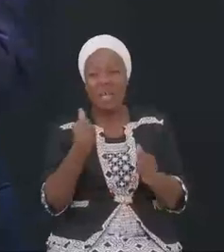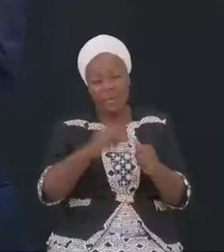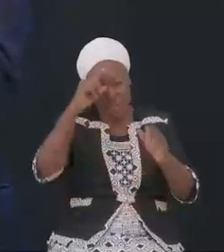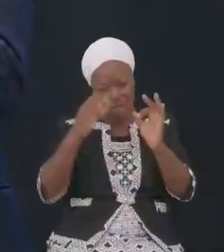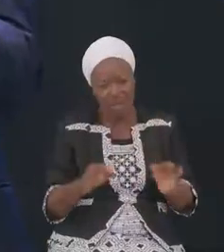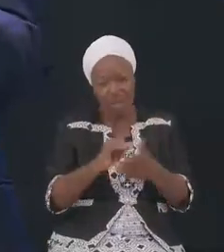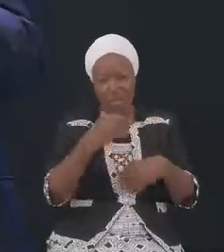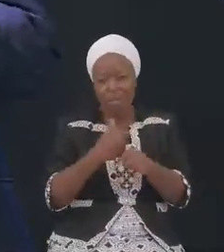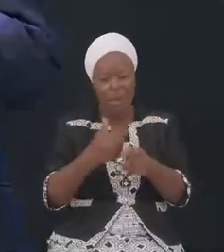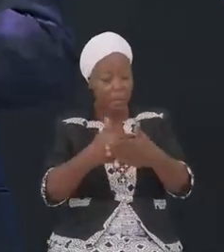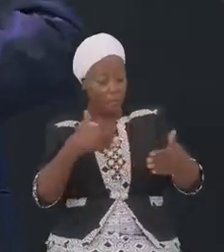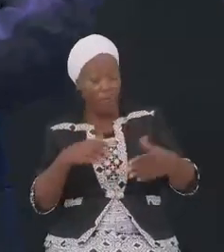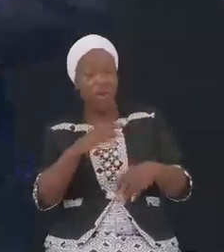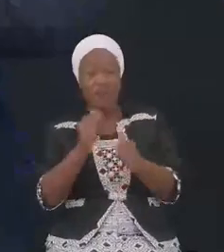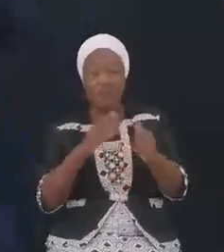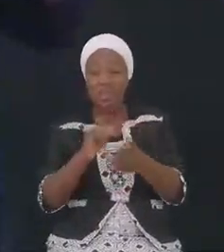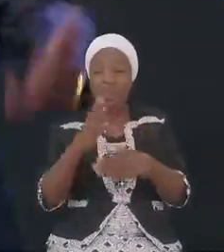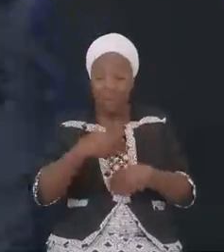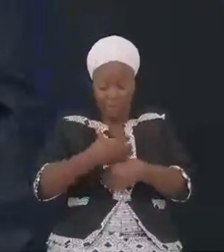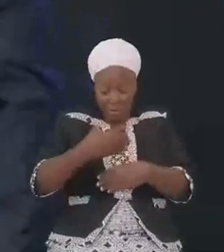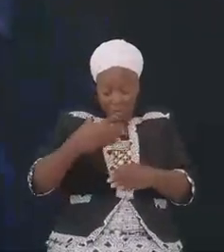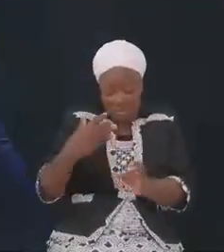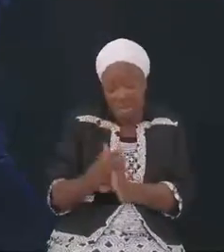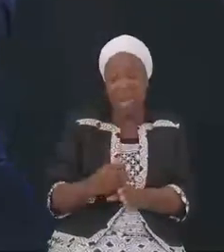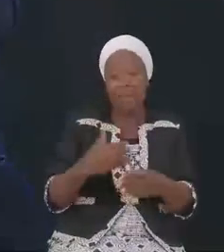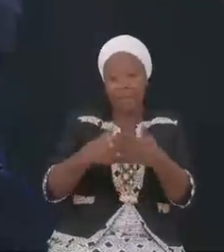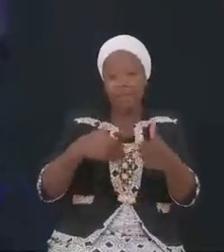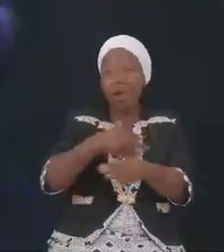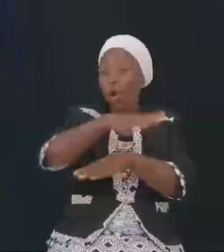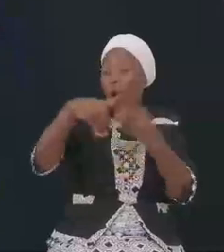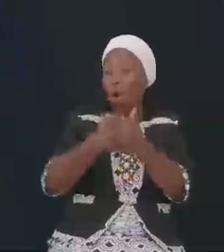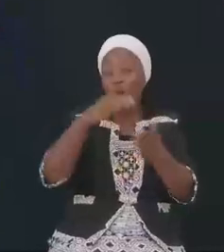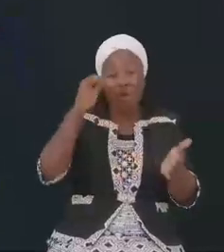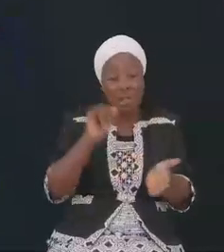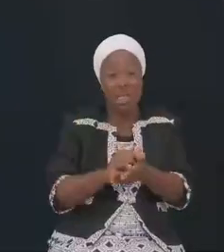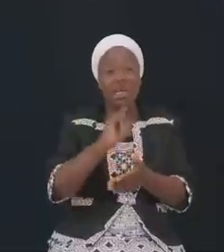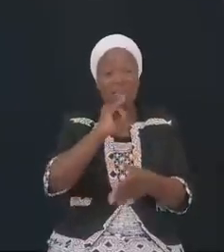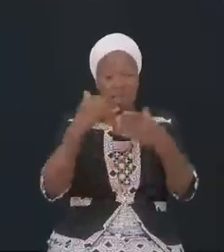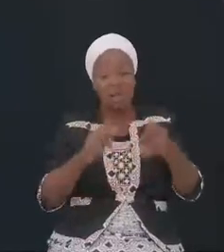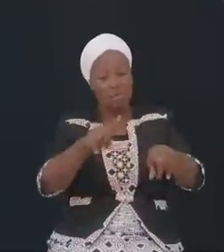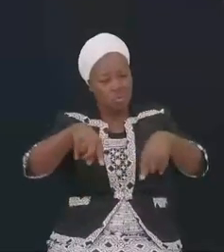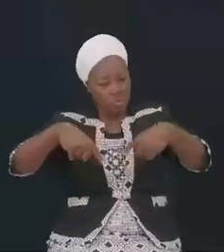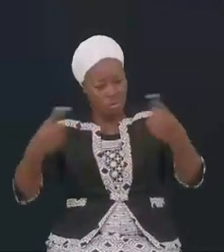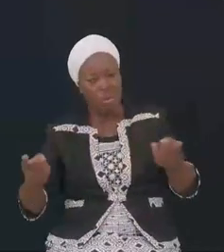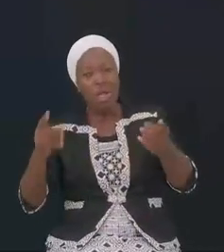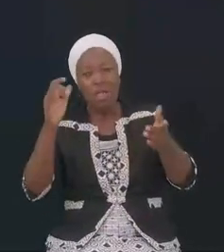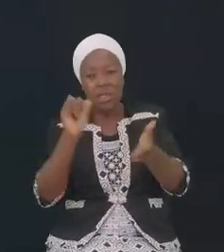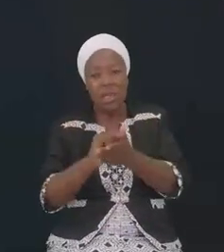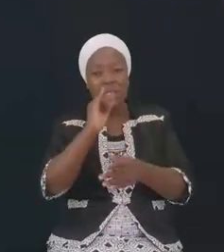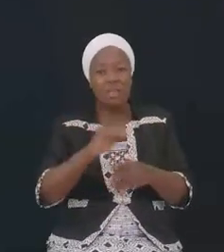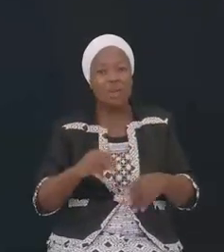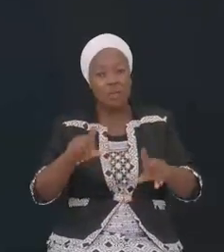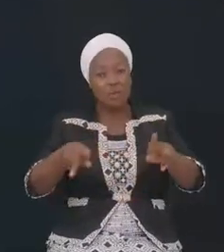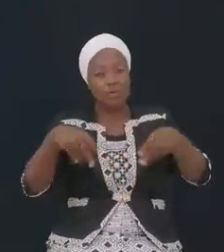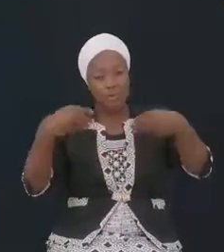souillures, toutes décisions que tu avais prises, les choses que tu aimais là, tout cela est ôté. Ça, c'est la provision